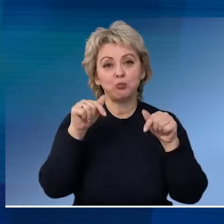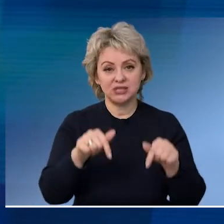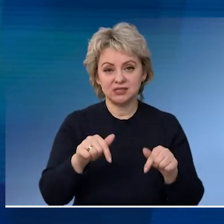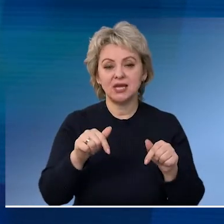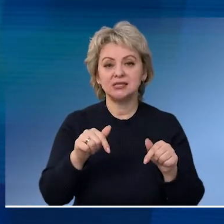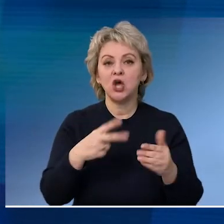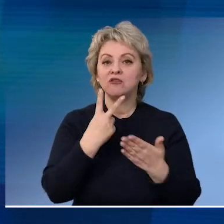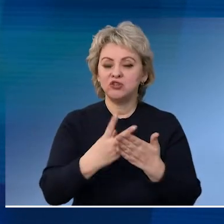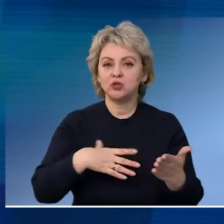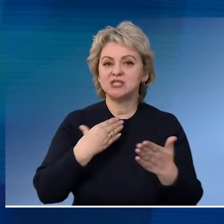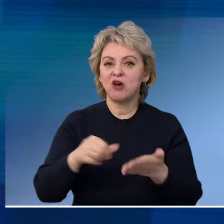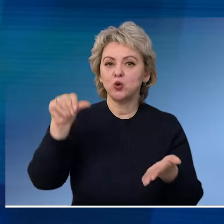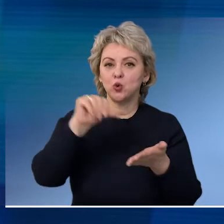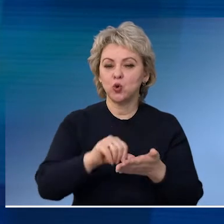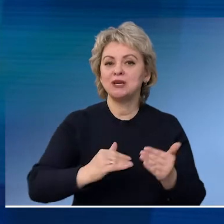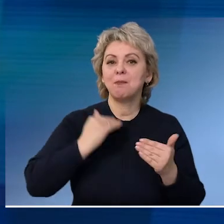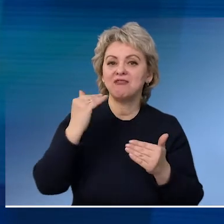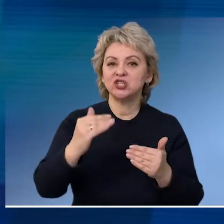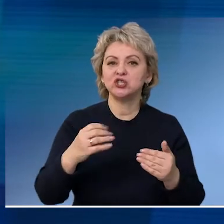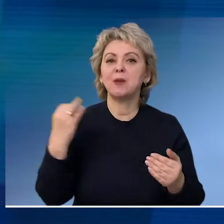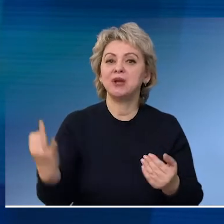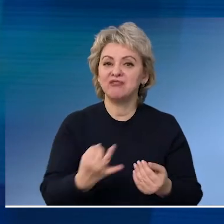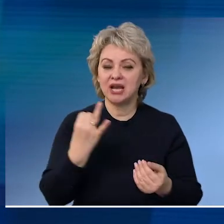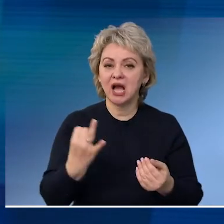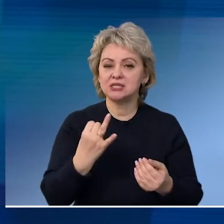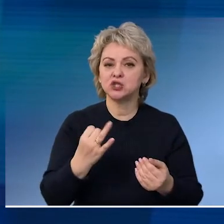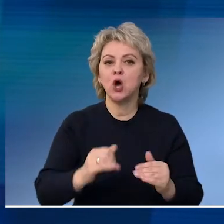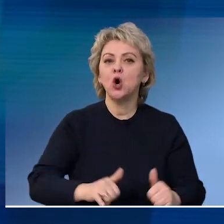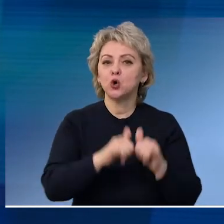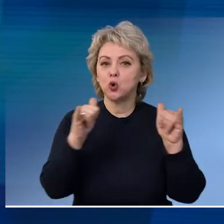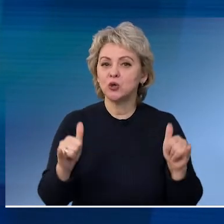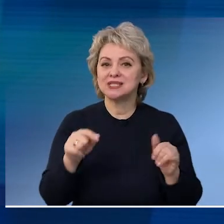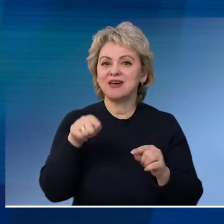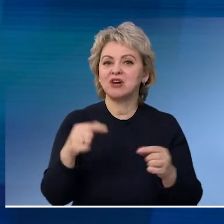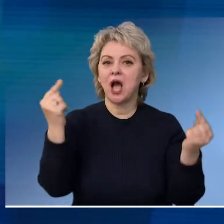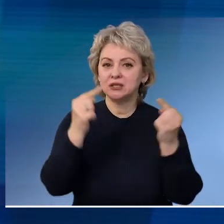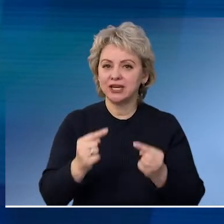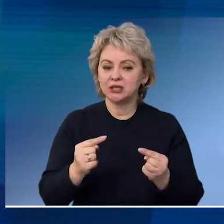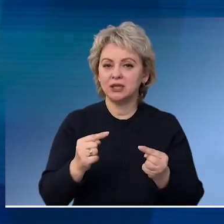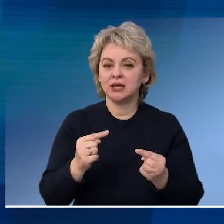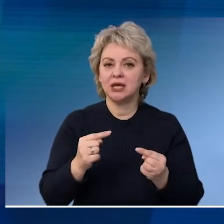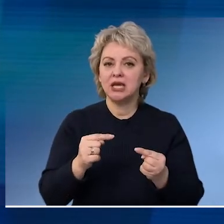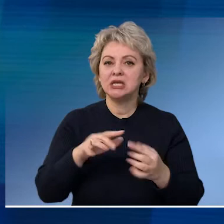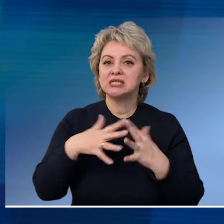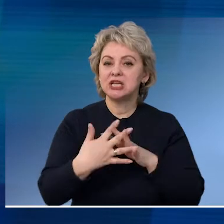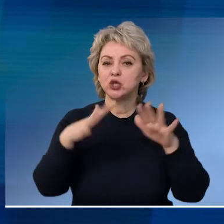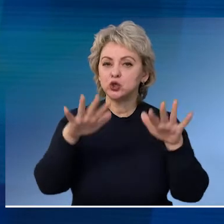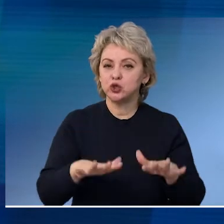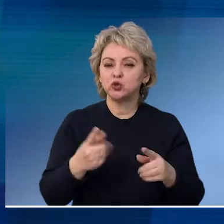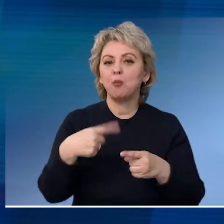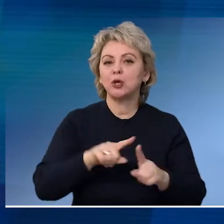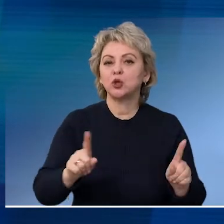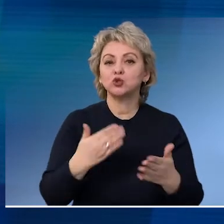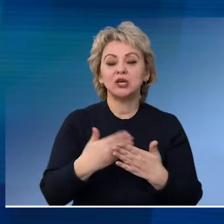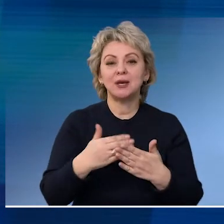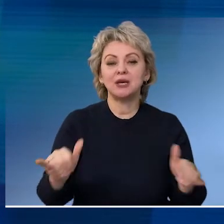мы здесь видим свою роль в повышении привлекательности роста именно в конкретных сельских